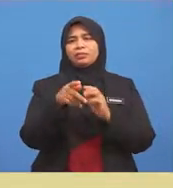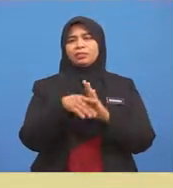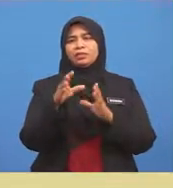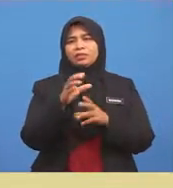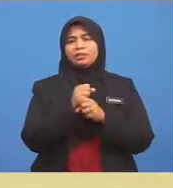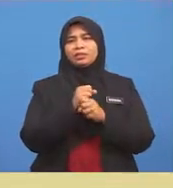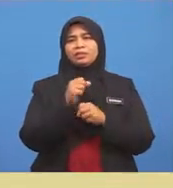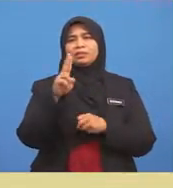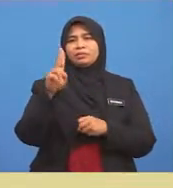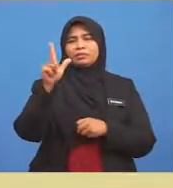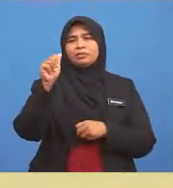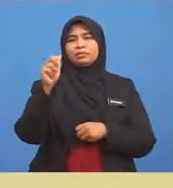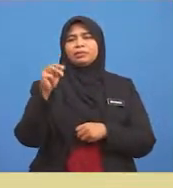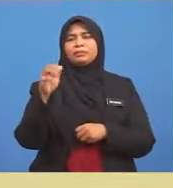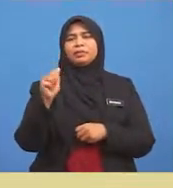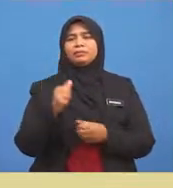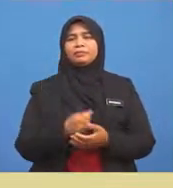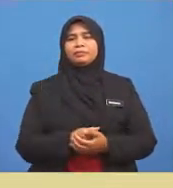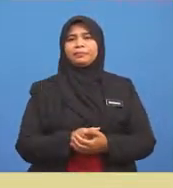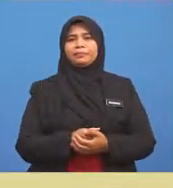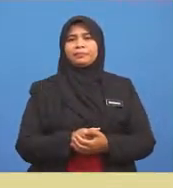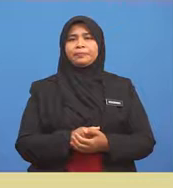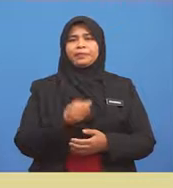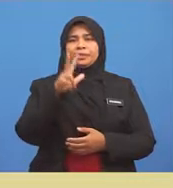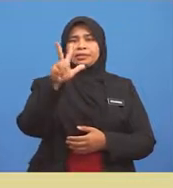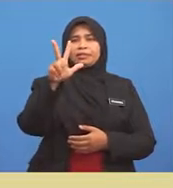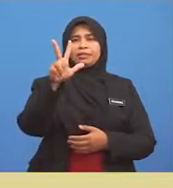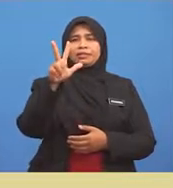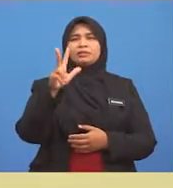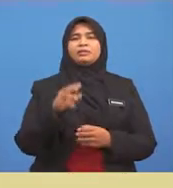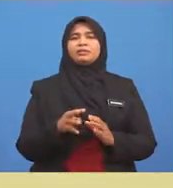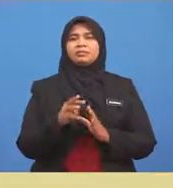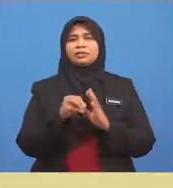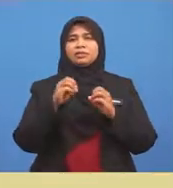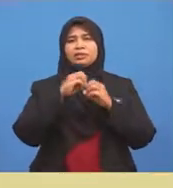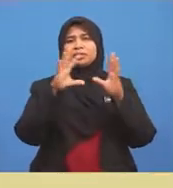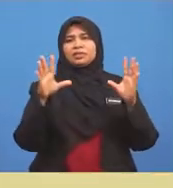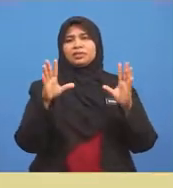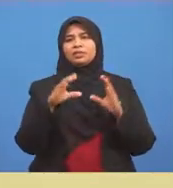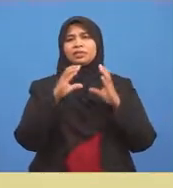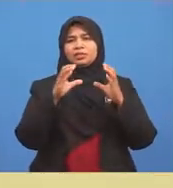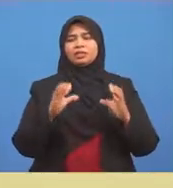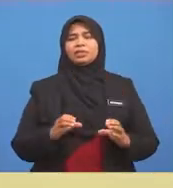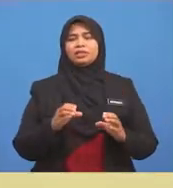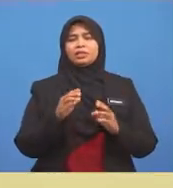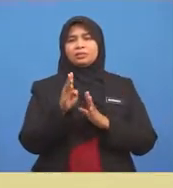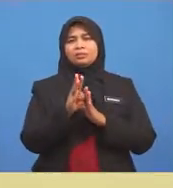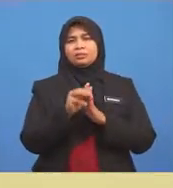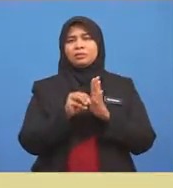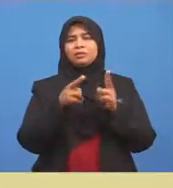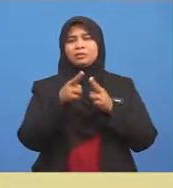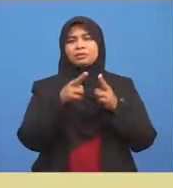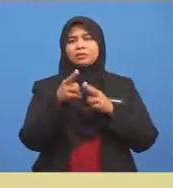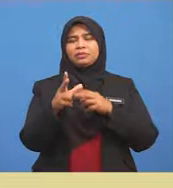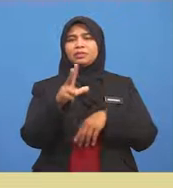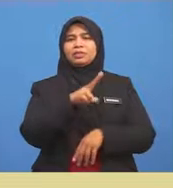amwalukum menurut pendapat ulama. Yang ketiga pula ialah menjelaskan cara menguruskan